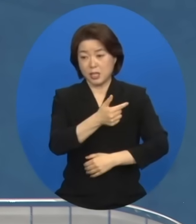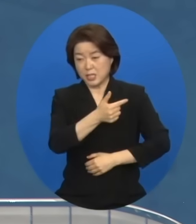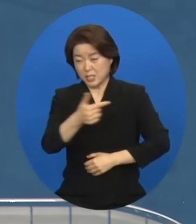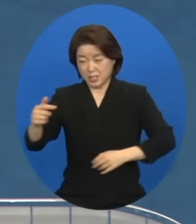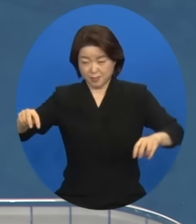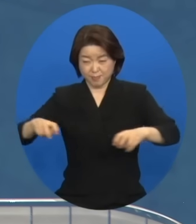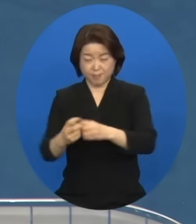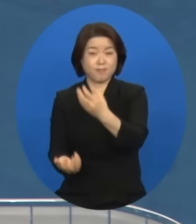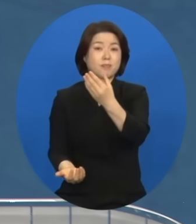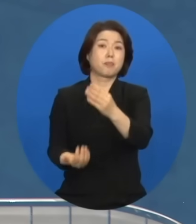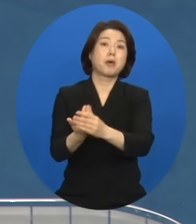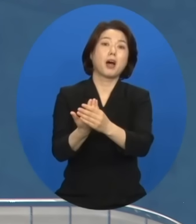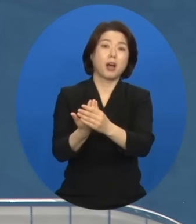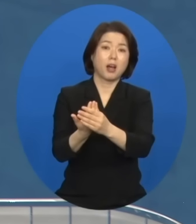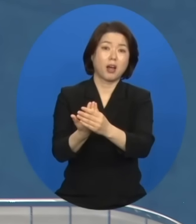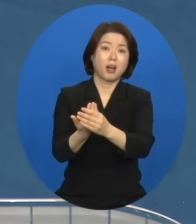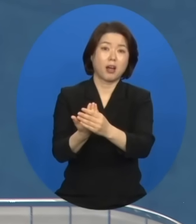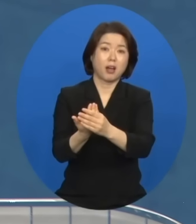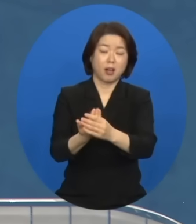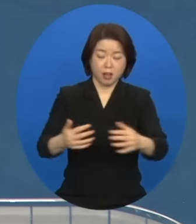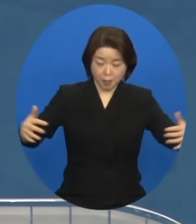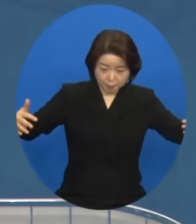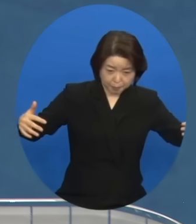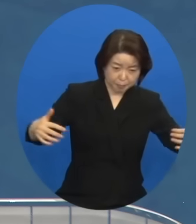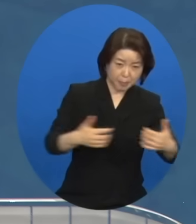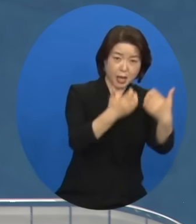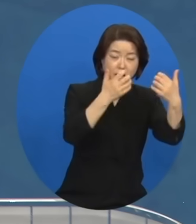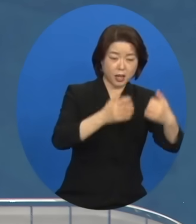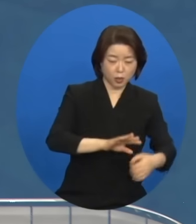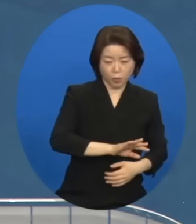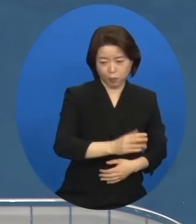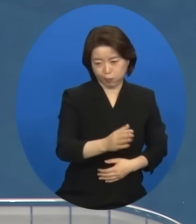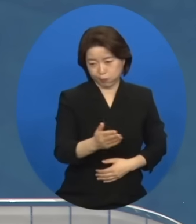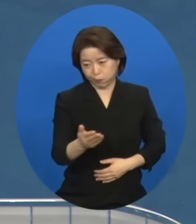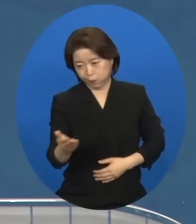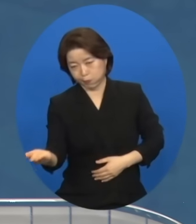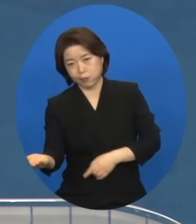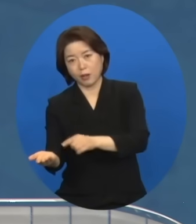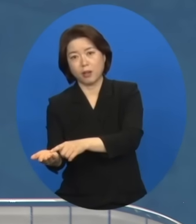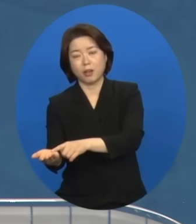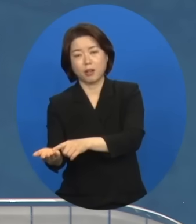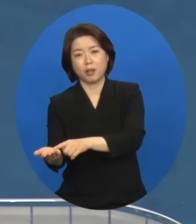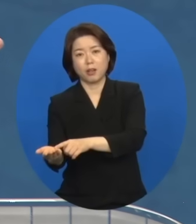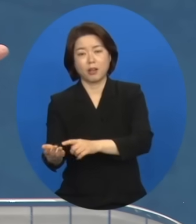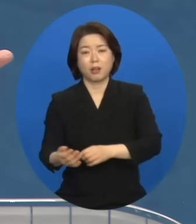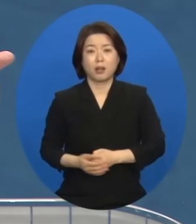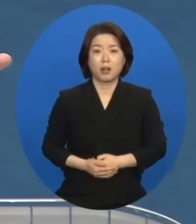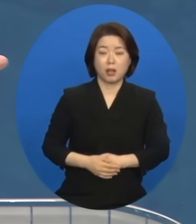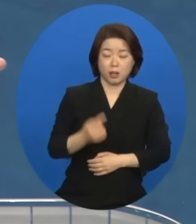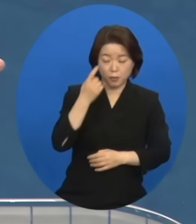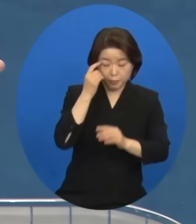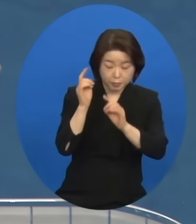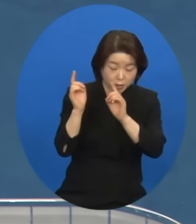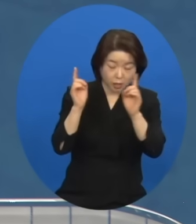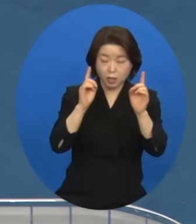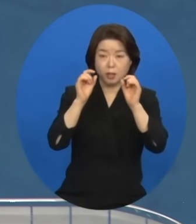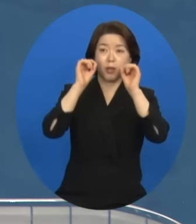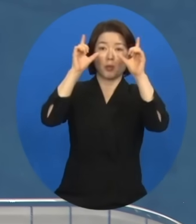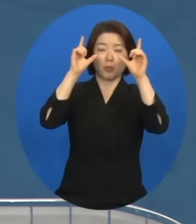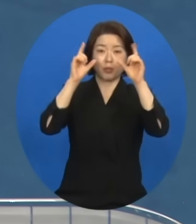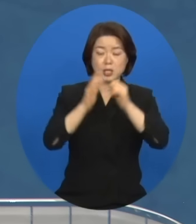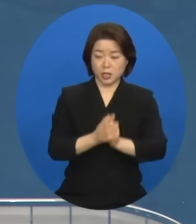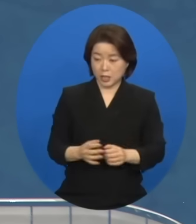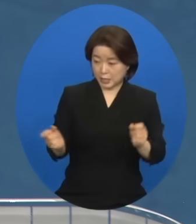만났어요. 차가 몇 번을 뒤집어서 구르고 그리고는 정신을 차려보니까